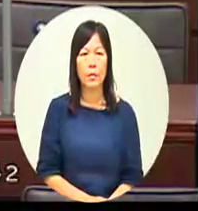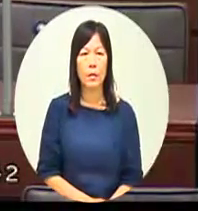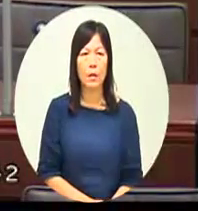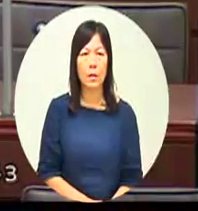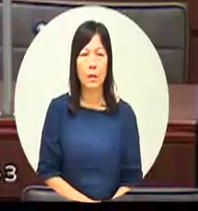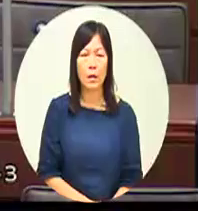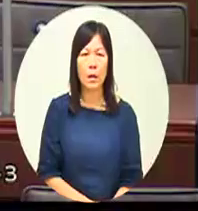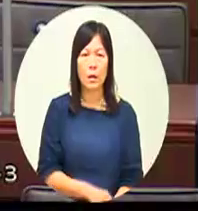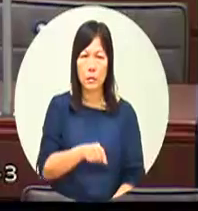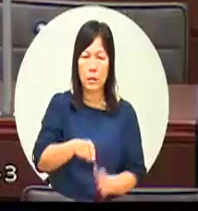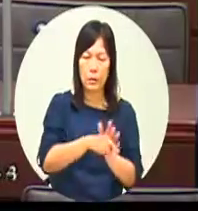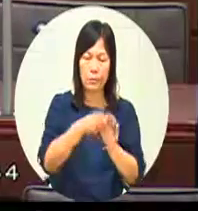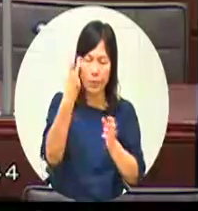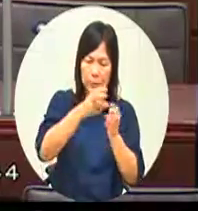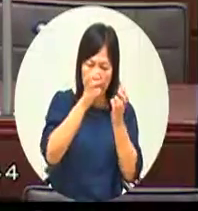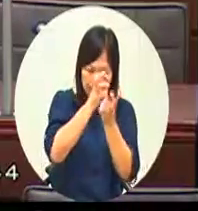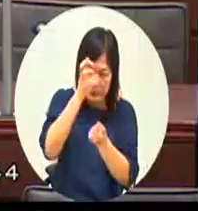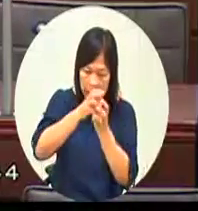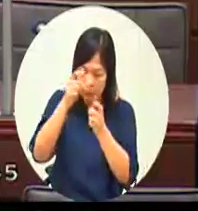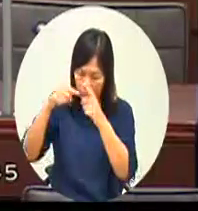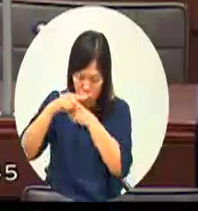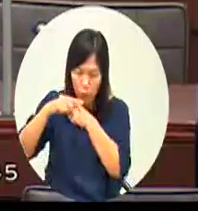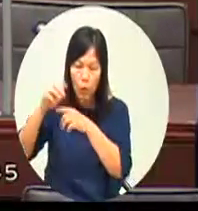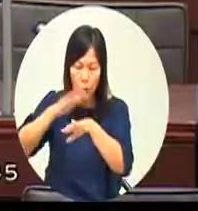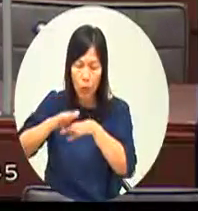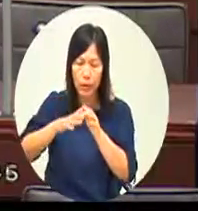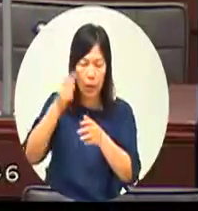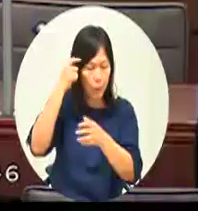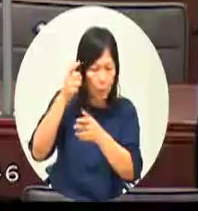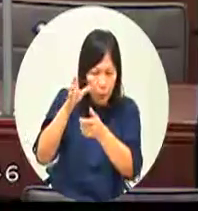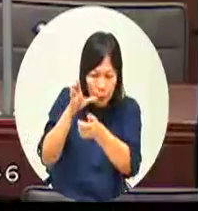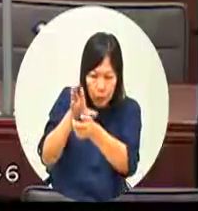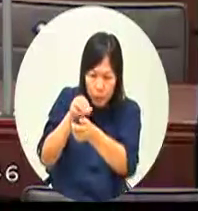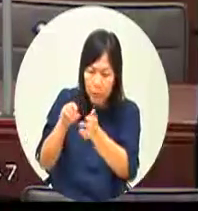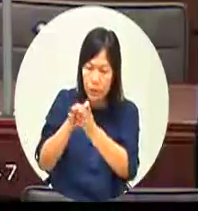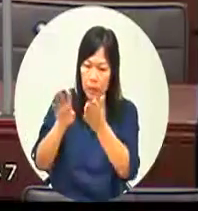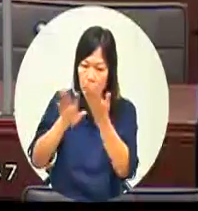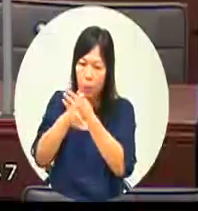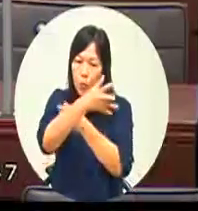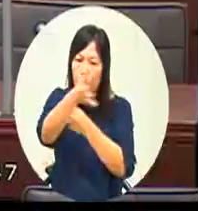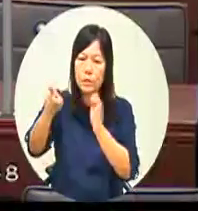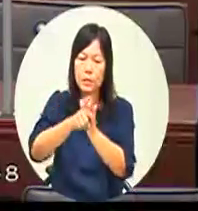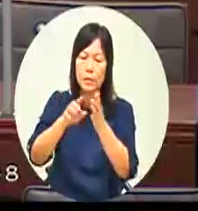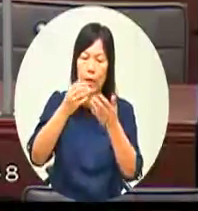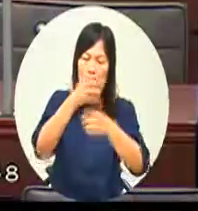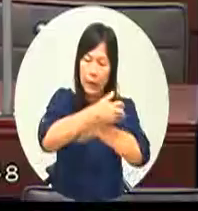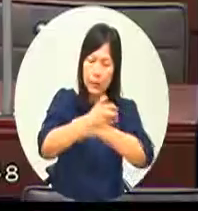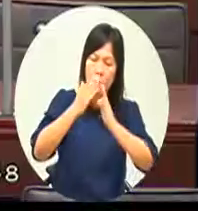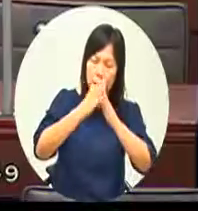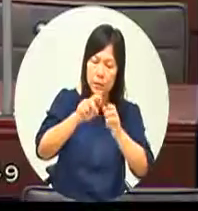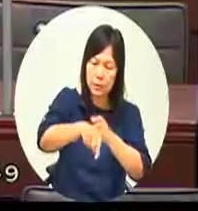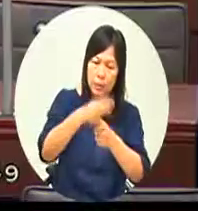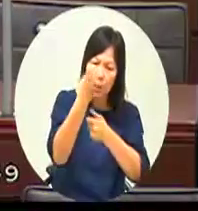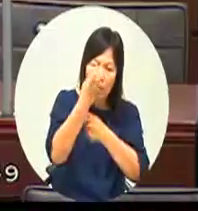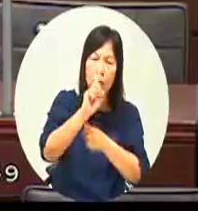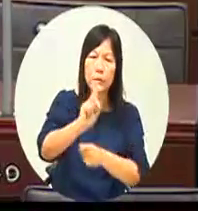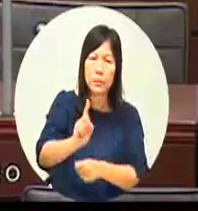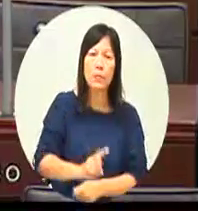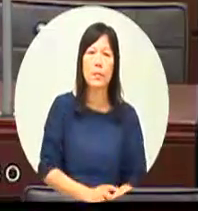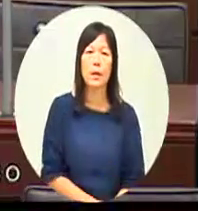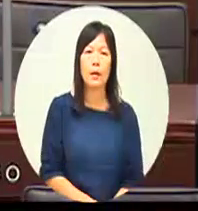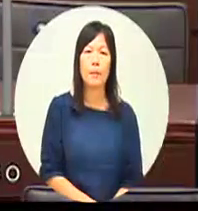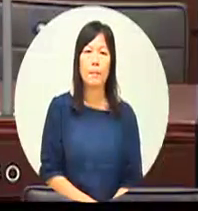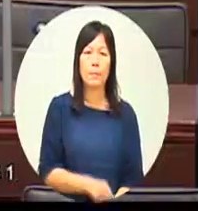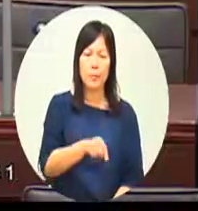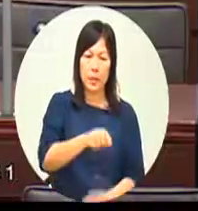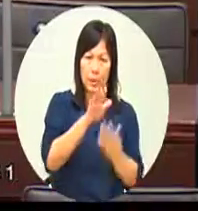再来做一个详细的研议，也来参考外县市其他县市有没有类似这样的做法，怎么来做这个管理。好，这个方向